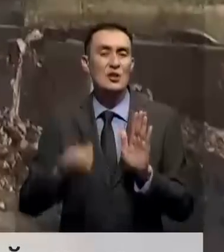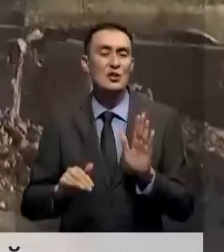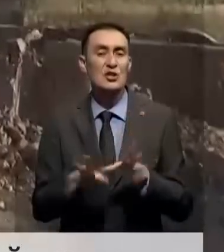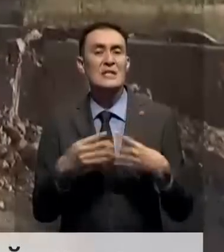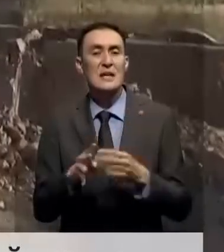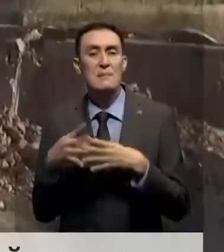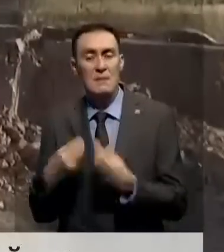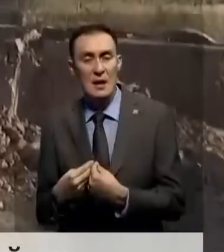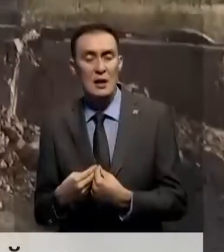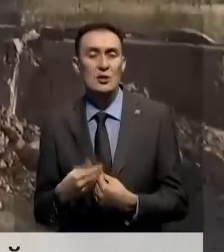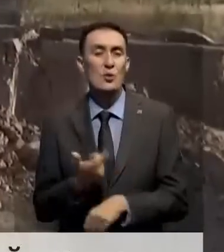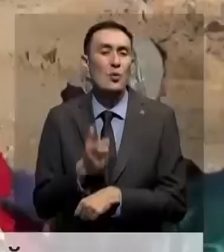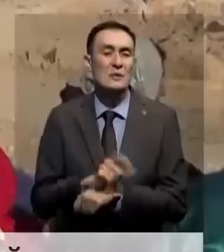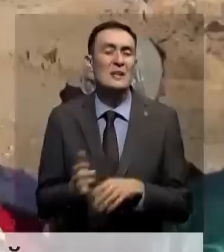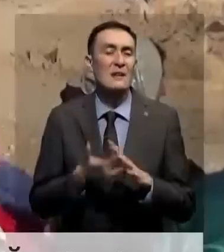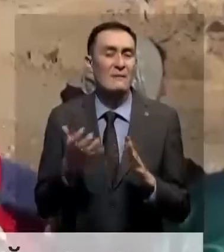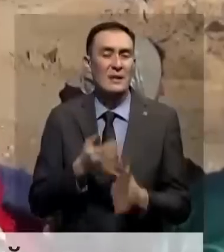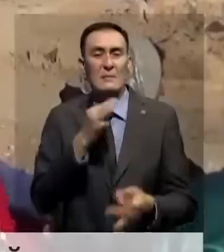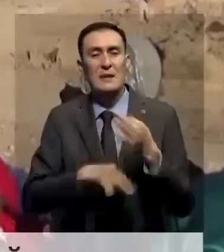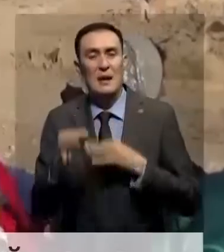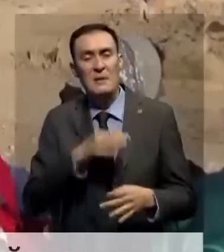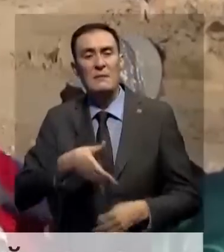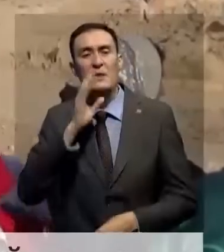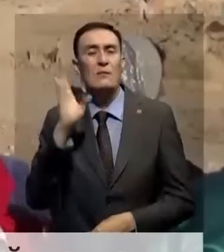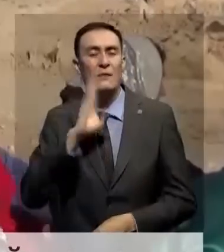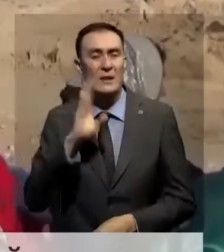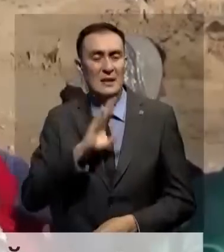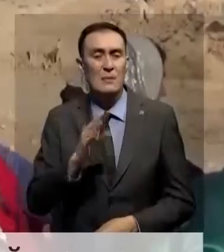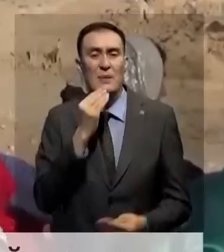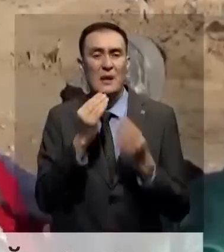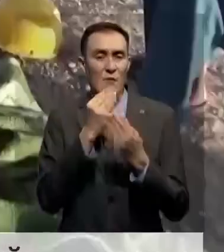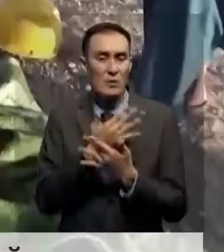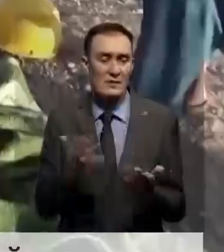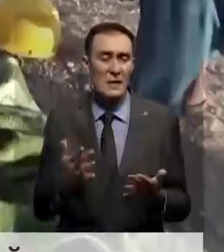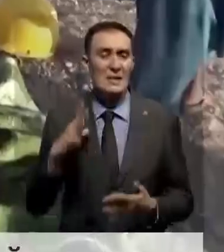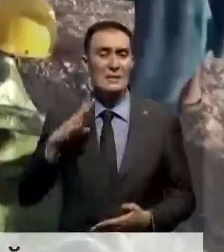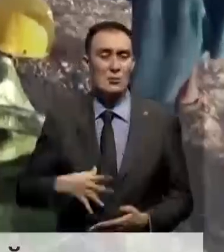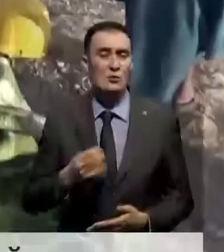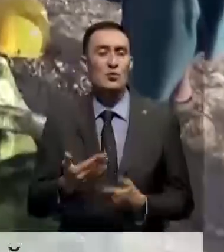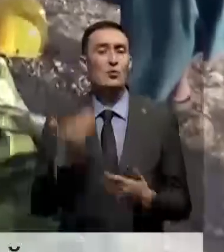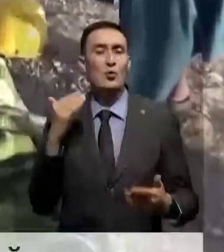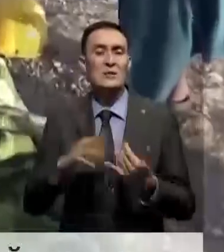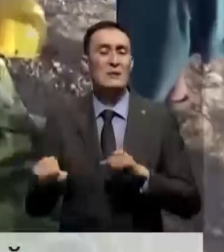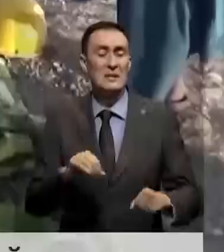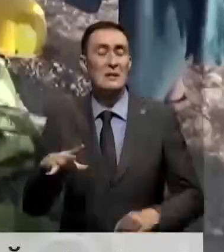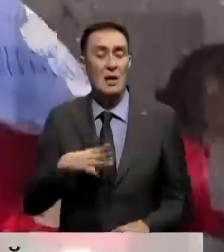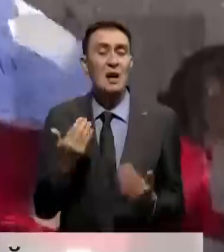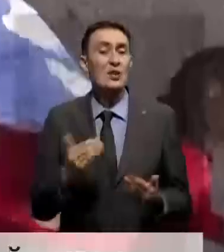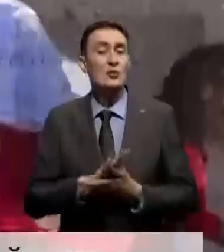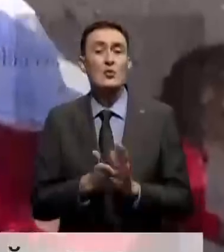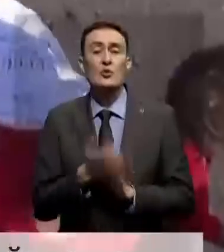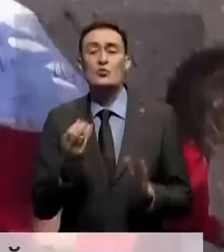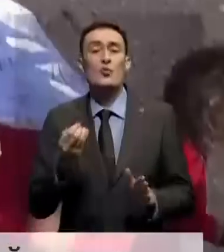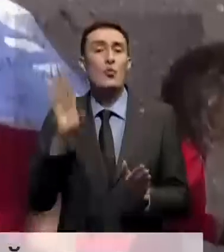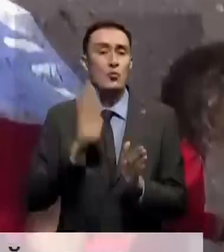тысяч семей. Отмечу, что с острой нехваткой медикаментов, питьевой воды и продовольствия регион столкнулся еще до землетрясения. Сейчас ситуация